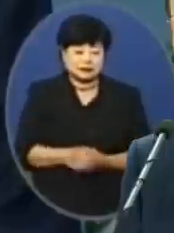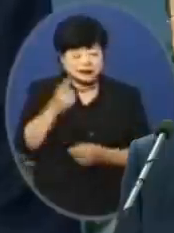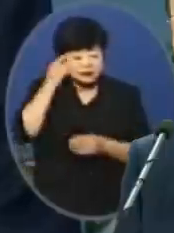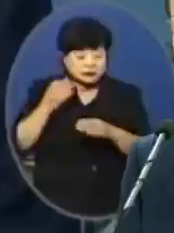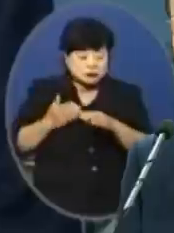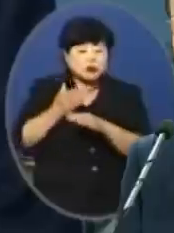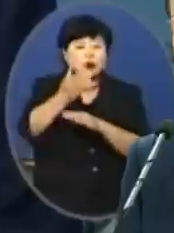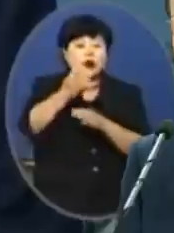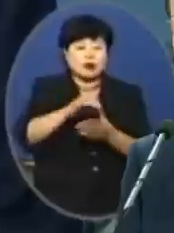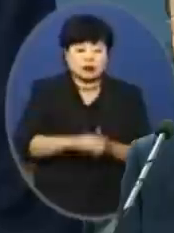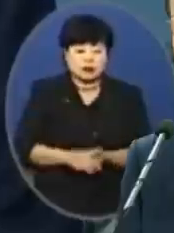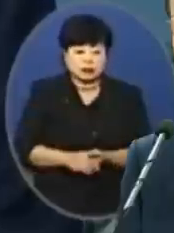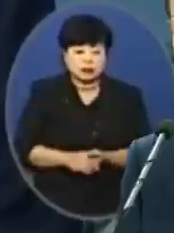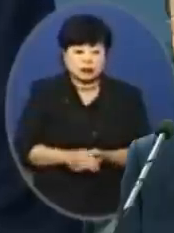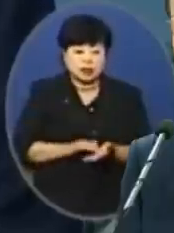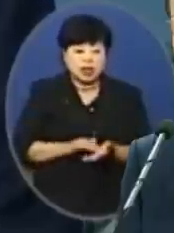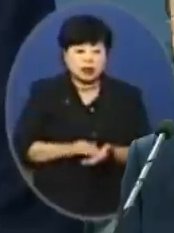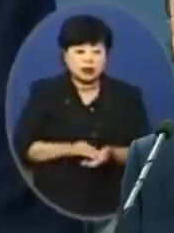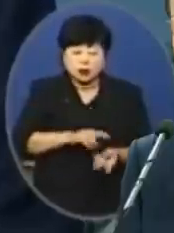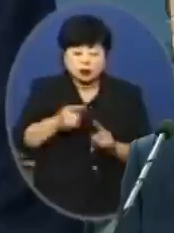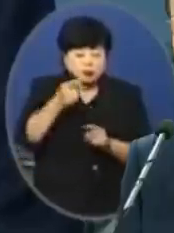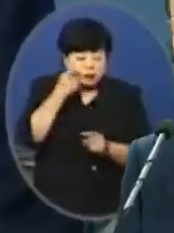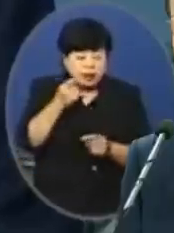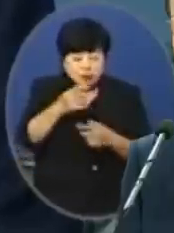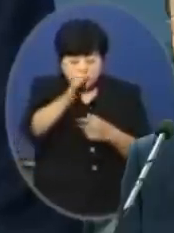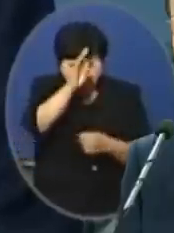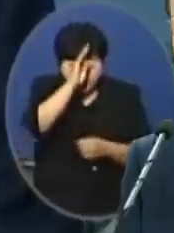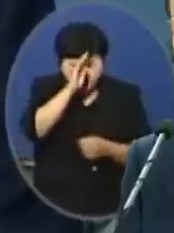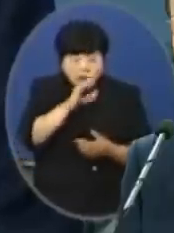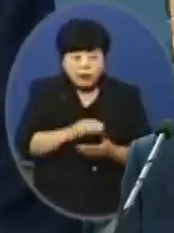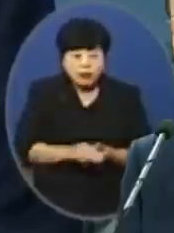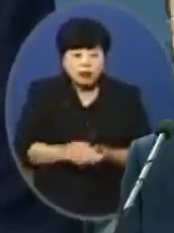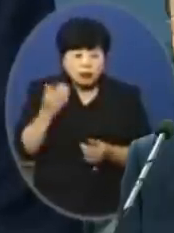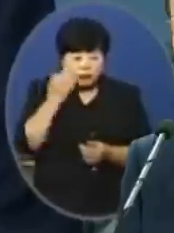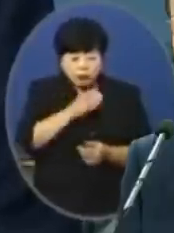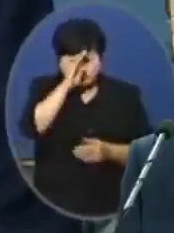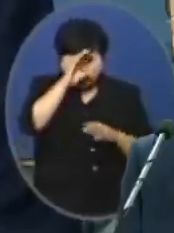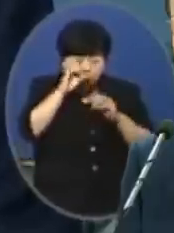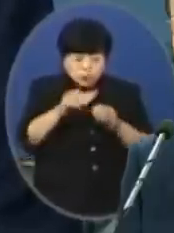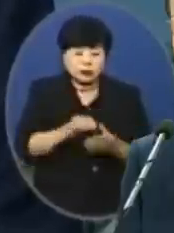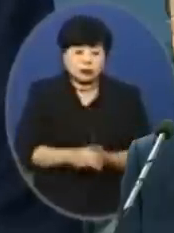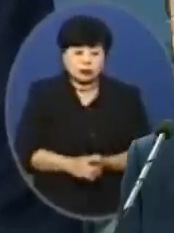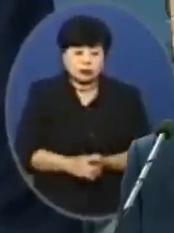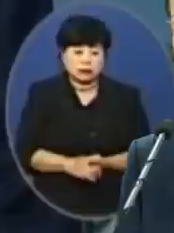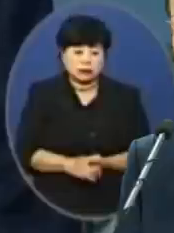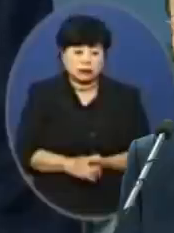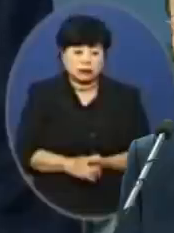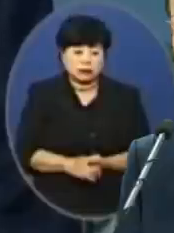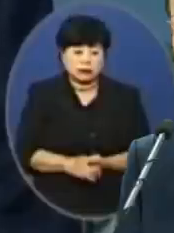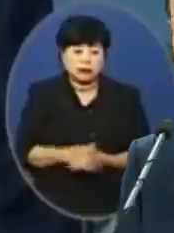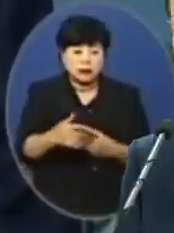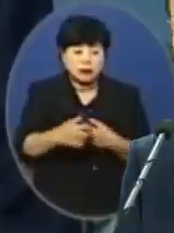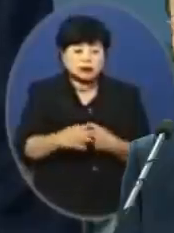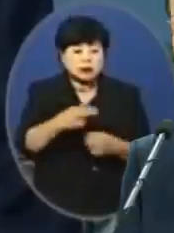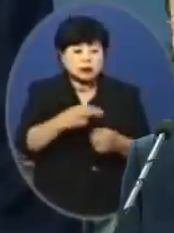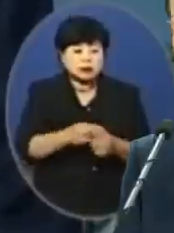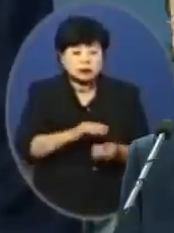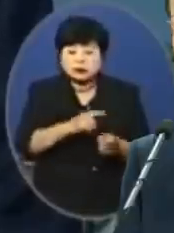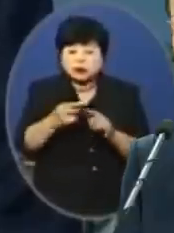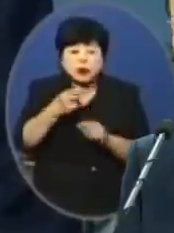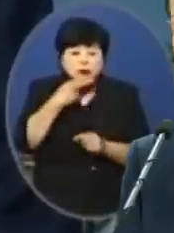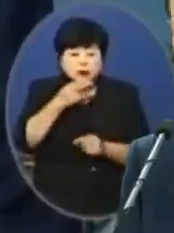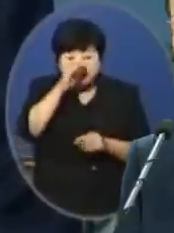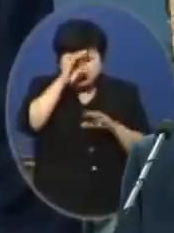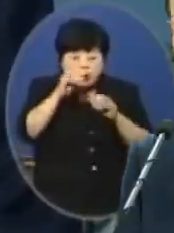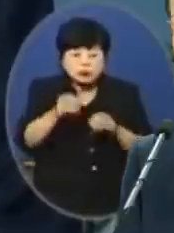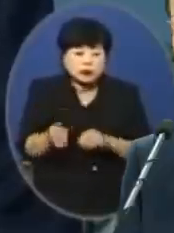초현실적인 것입니다. 약으로 못 고칠 병이 깨끗이 낫는다 말입니다. 그리고 이학적으로 치료 없이 병이 낫는